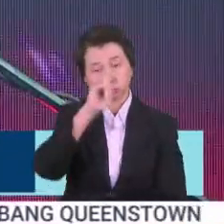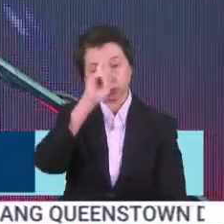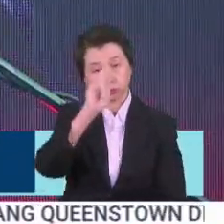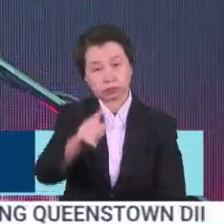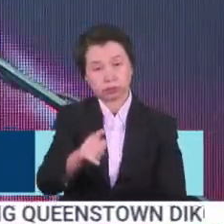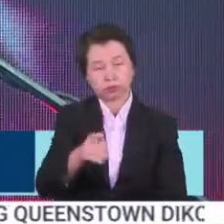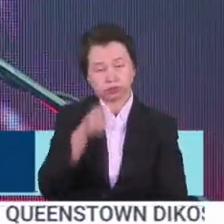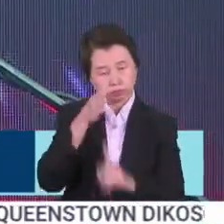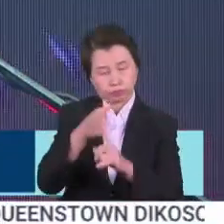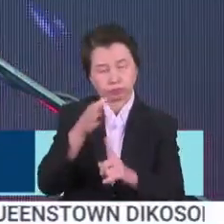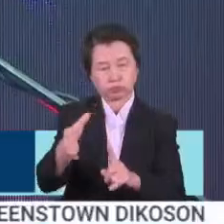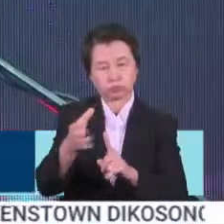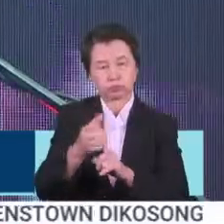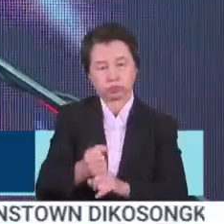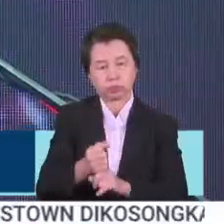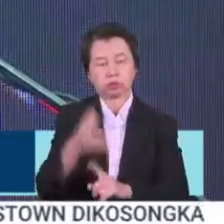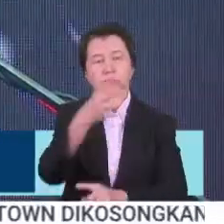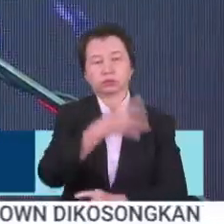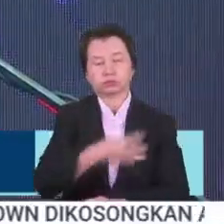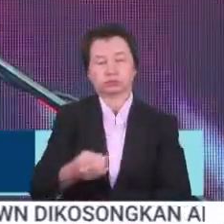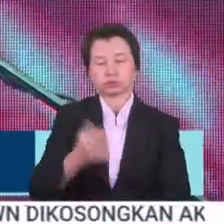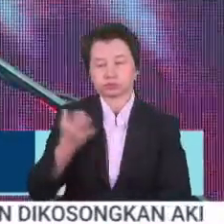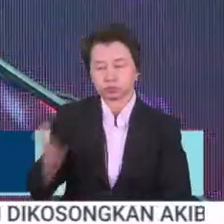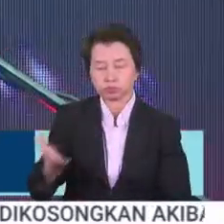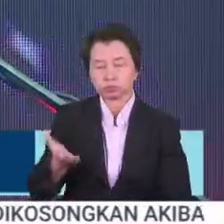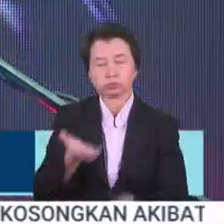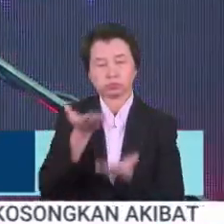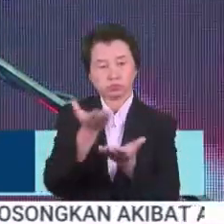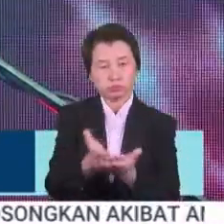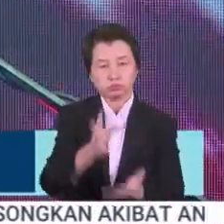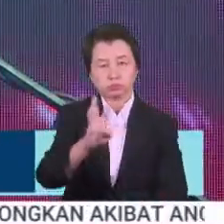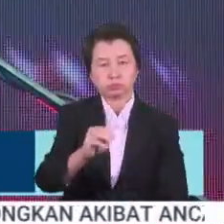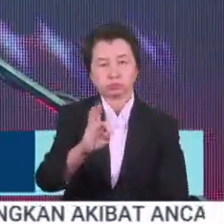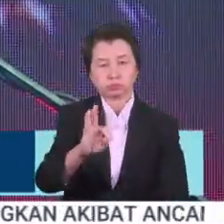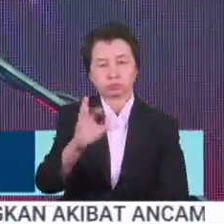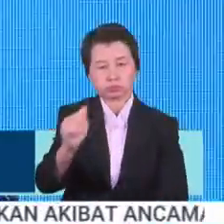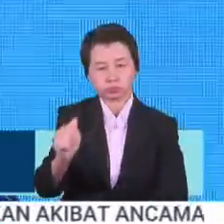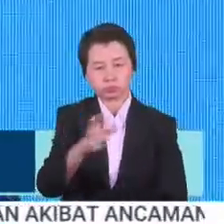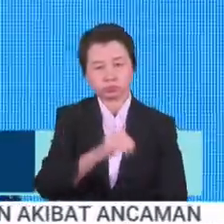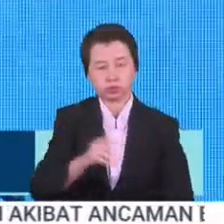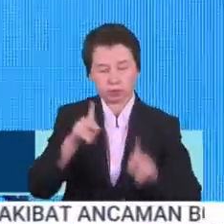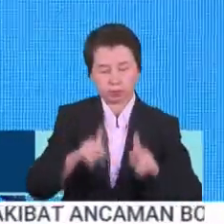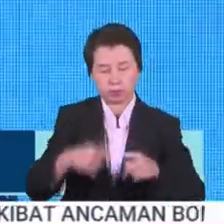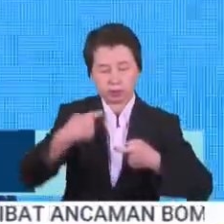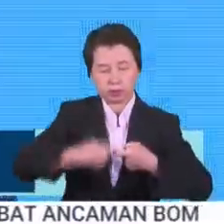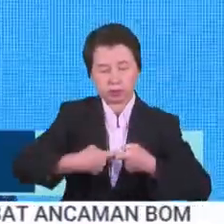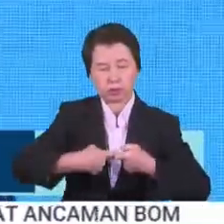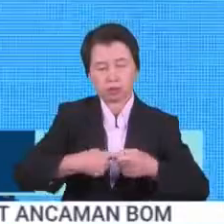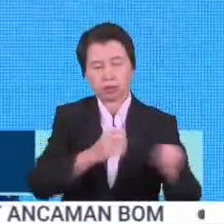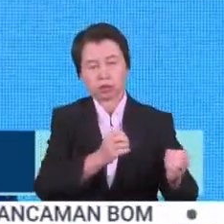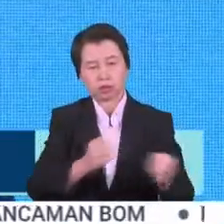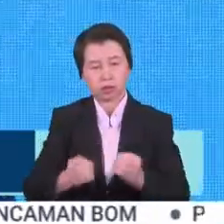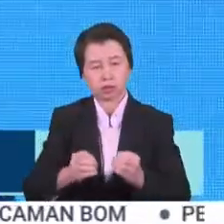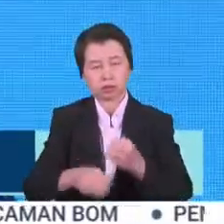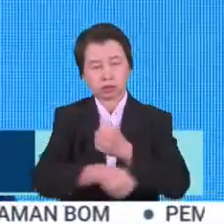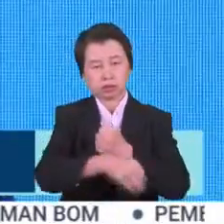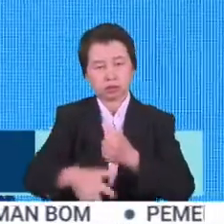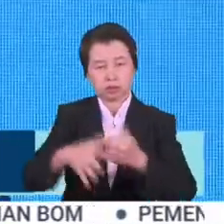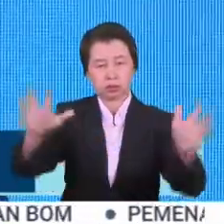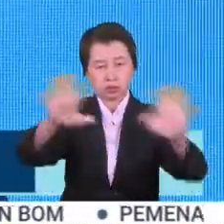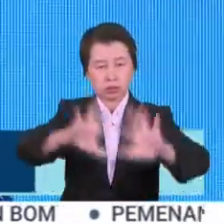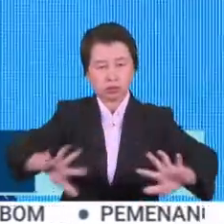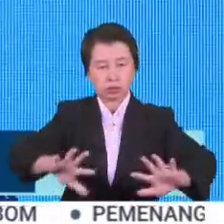sasaran negara itu dapat dicapai. Selain itu, beliau turut mencadangkan MFA dan pihak berkaitan menganjurkan persidangan franchise